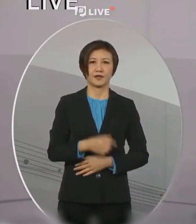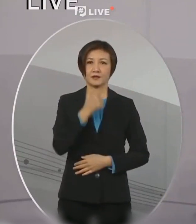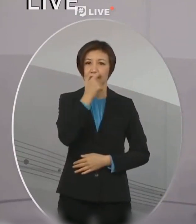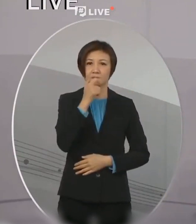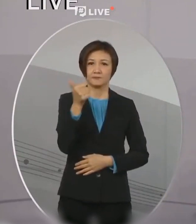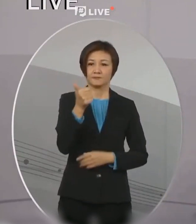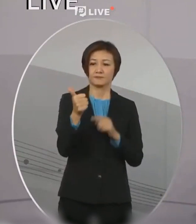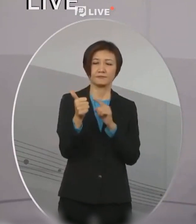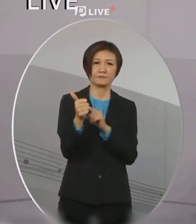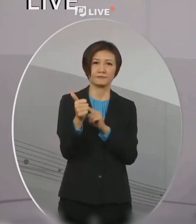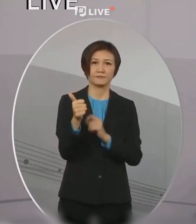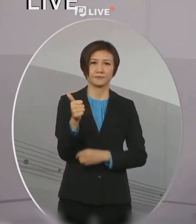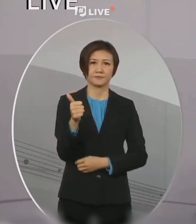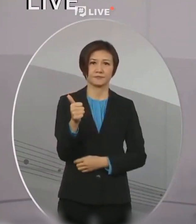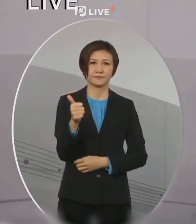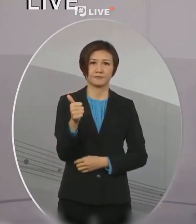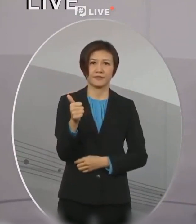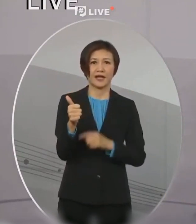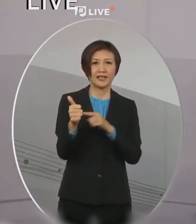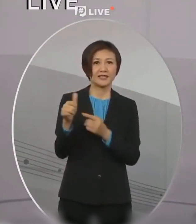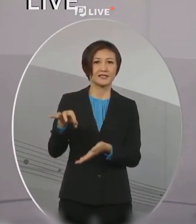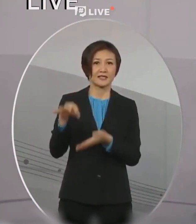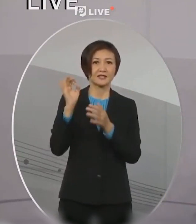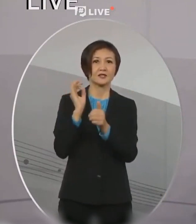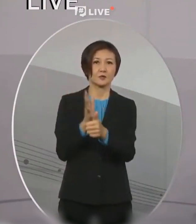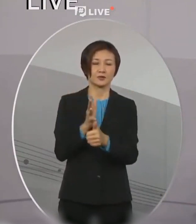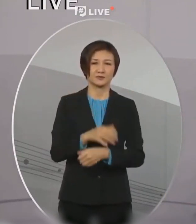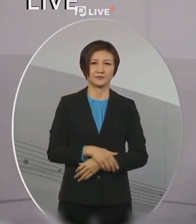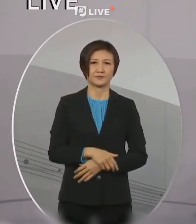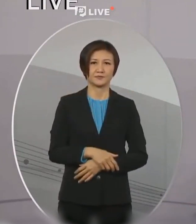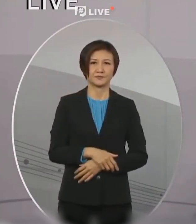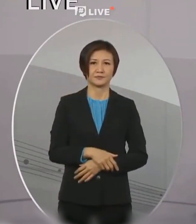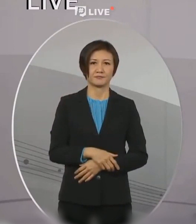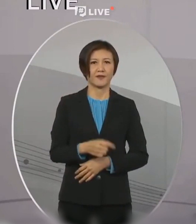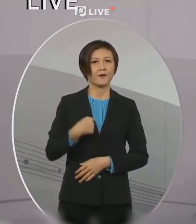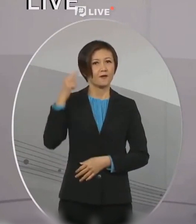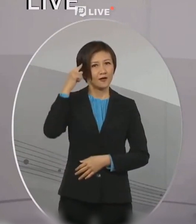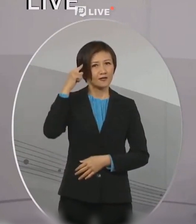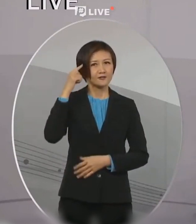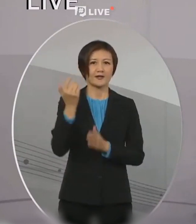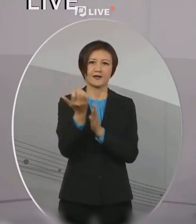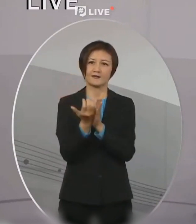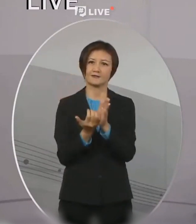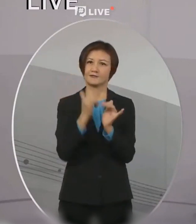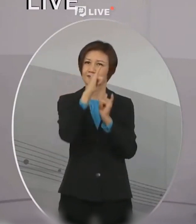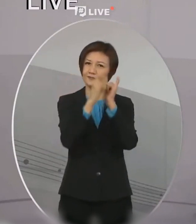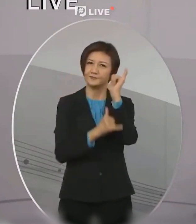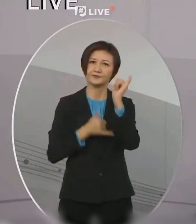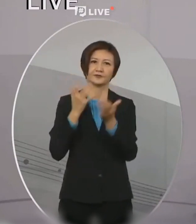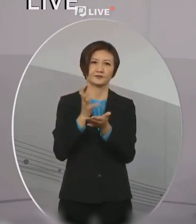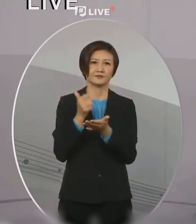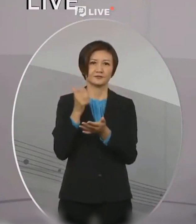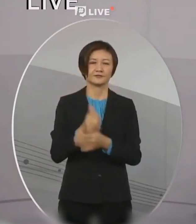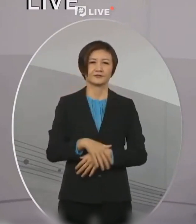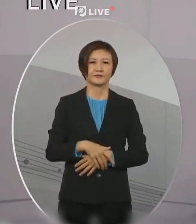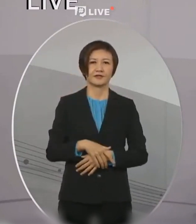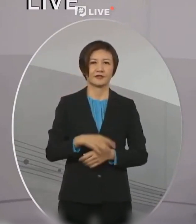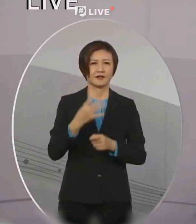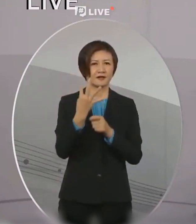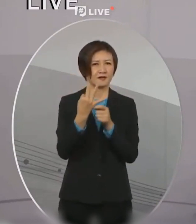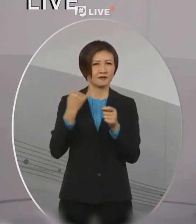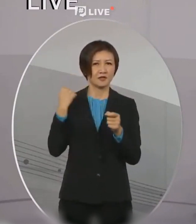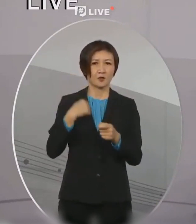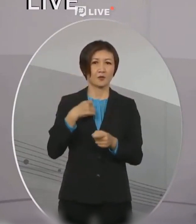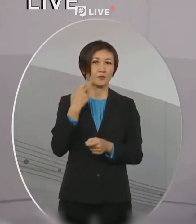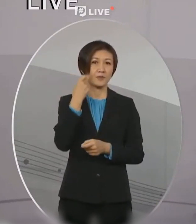先生您的提问呢，我呢想要先跟大家说一个故事。在很多年前，我